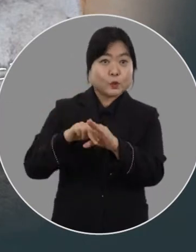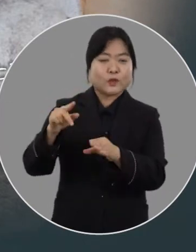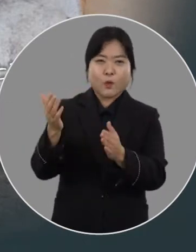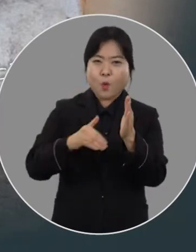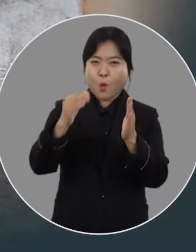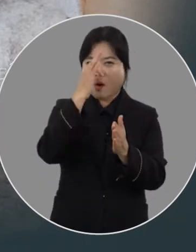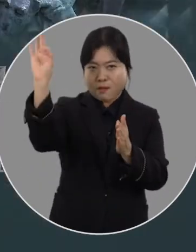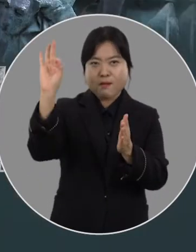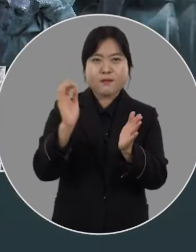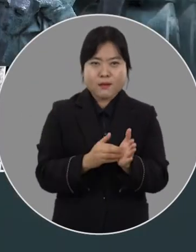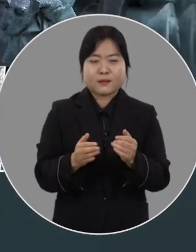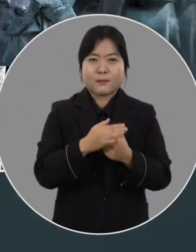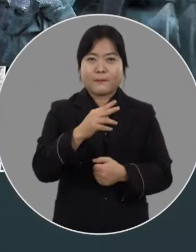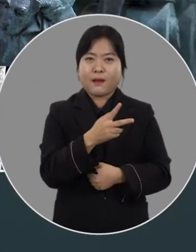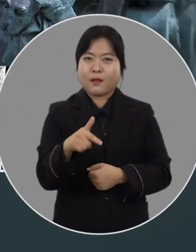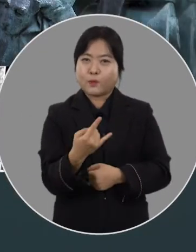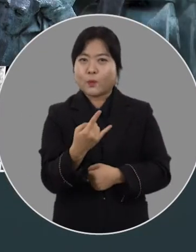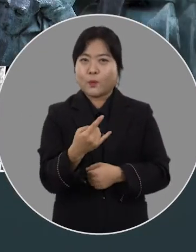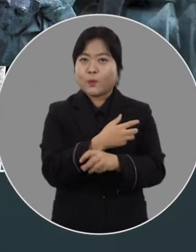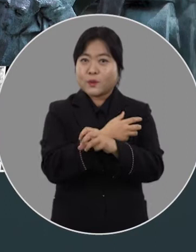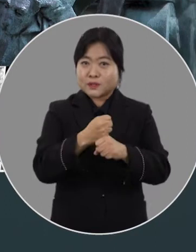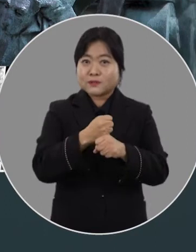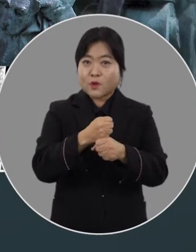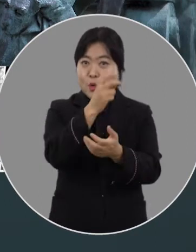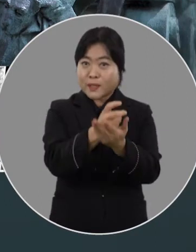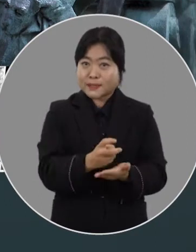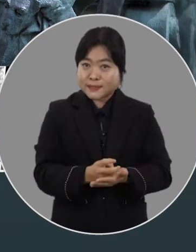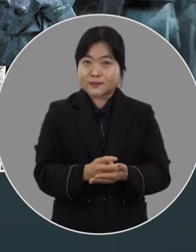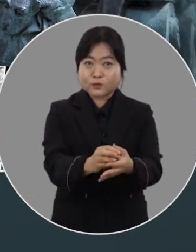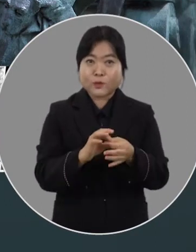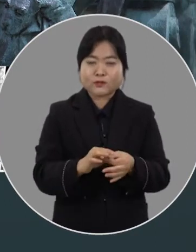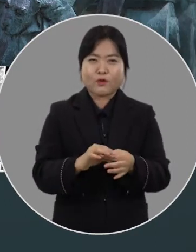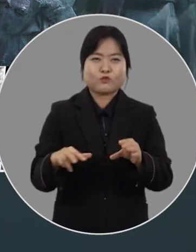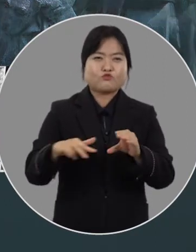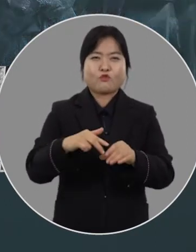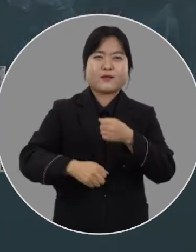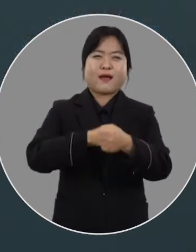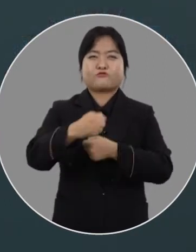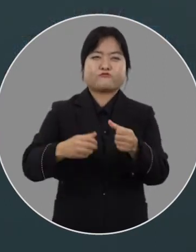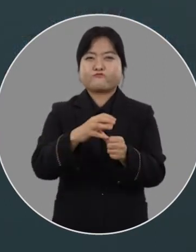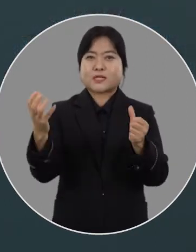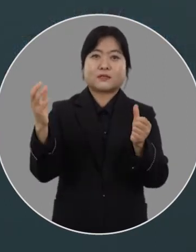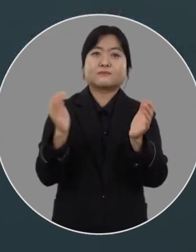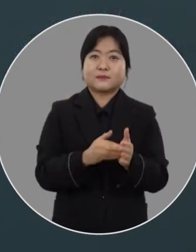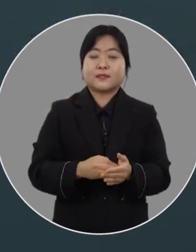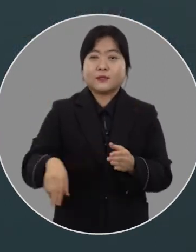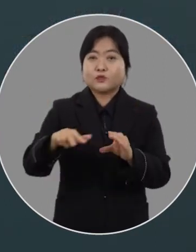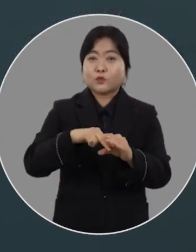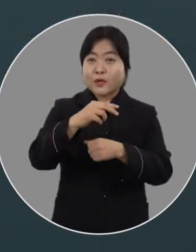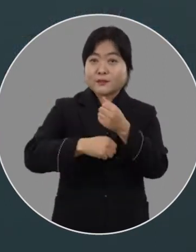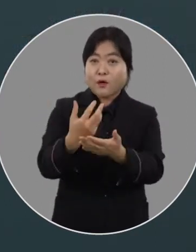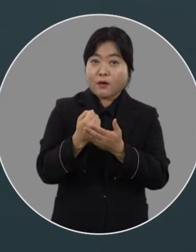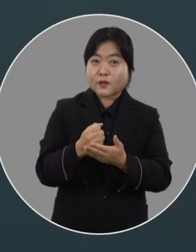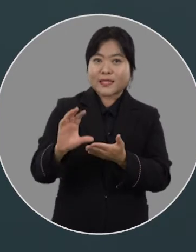공인을 통해서 밀라노 칙령이라는 이러한 회칙을 통해서 종교의 자유를 얻게 됩니다. 이러한 종교의 자유를